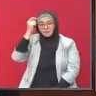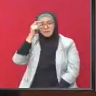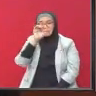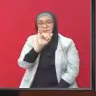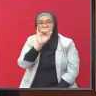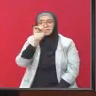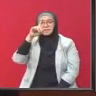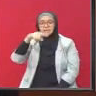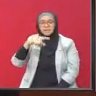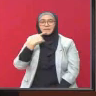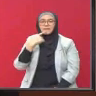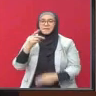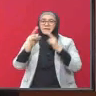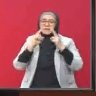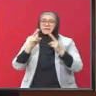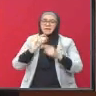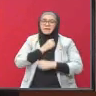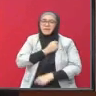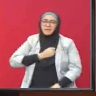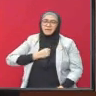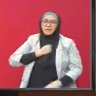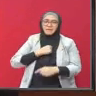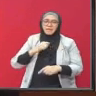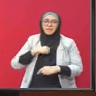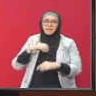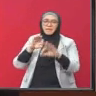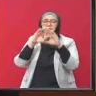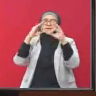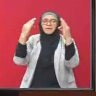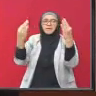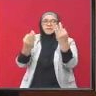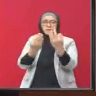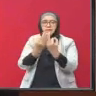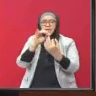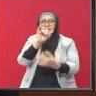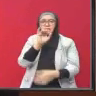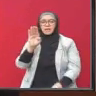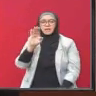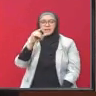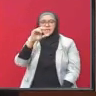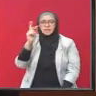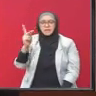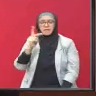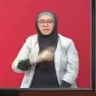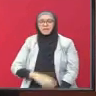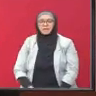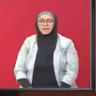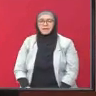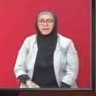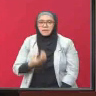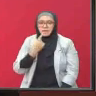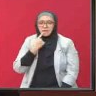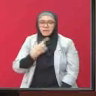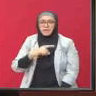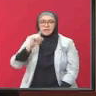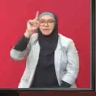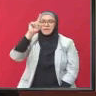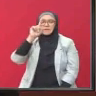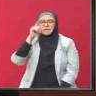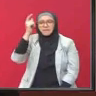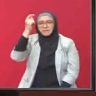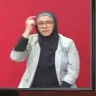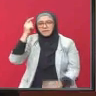paling menerik Semoga rumah beliau di tempat di kalangan orang yang beriman Amin Bismillahirrohmanirrohim Tony betul